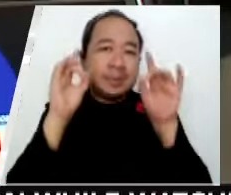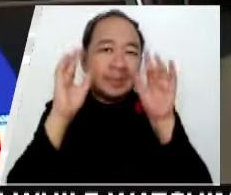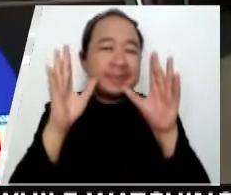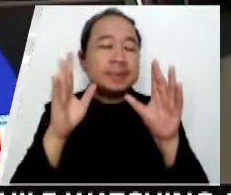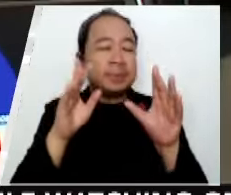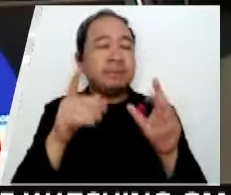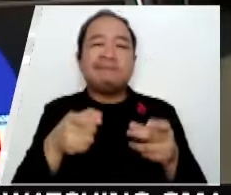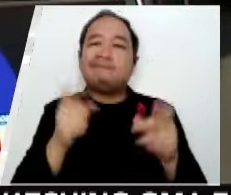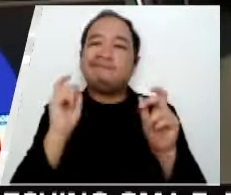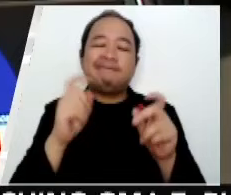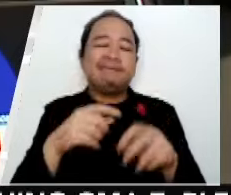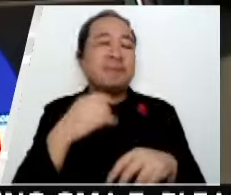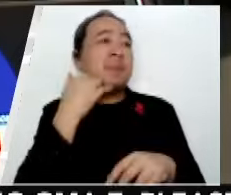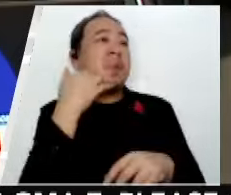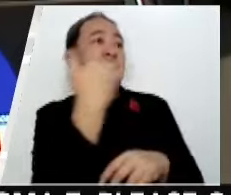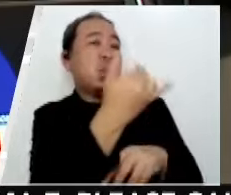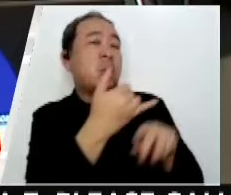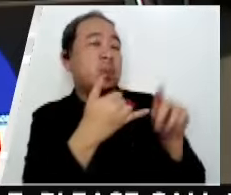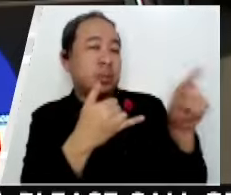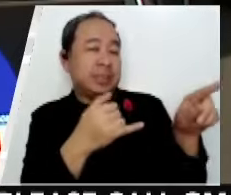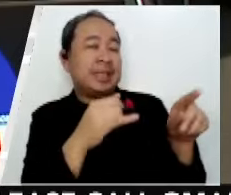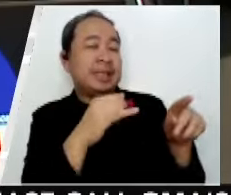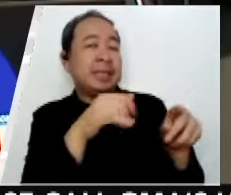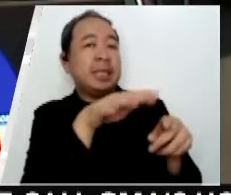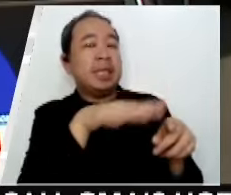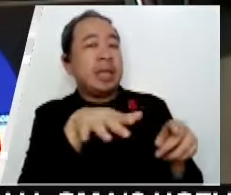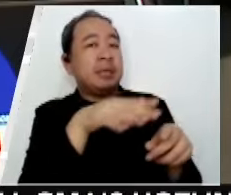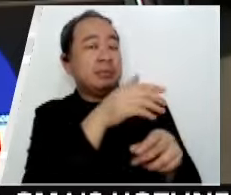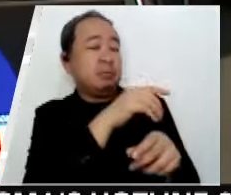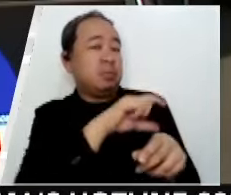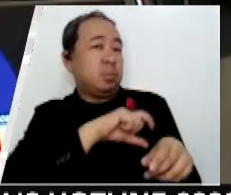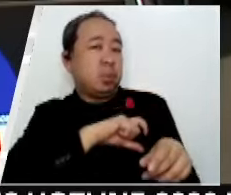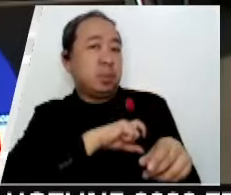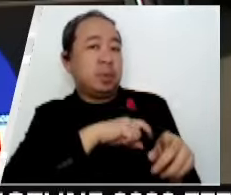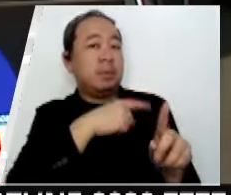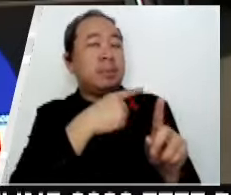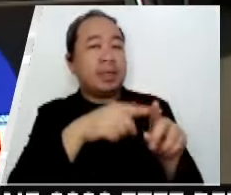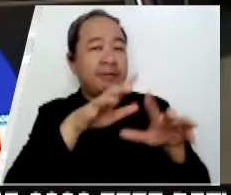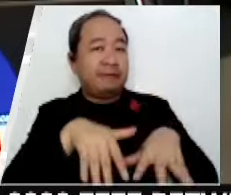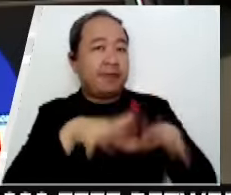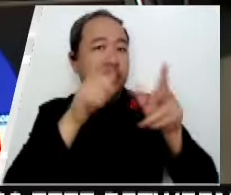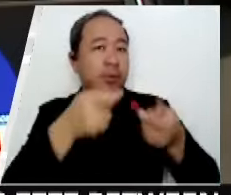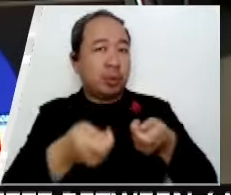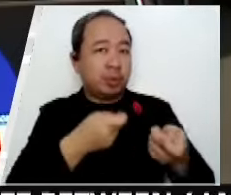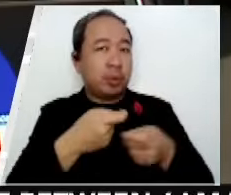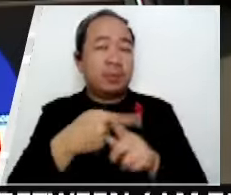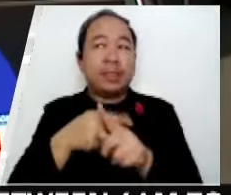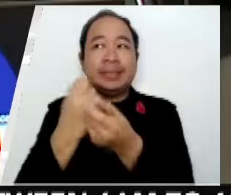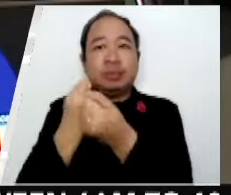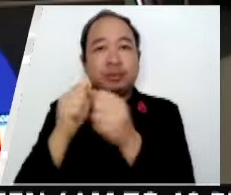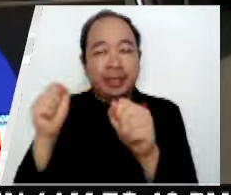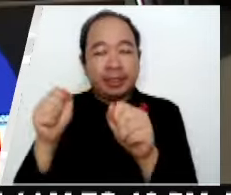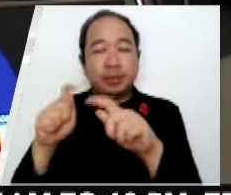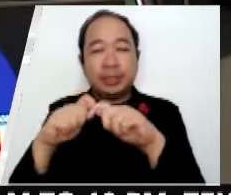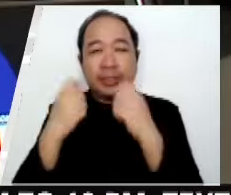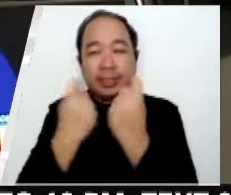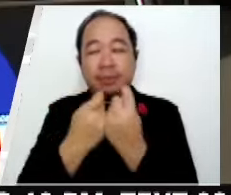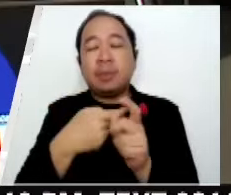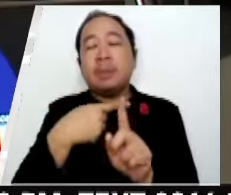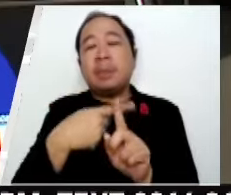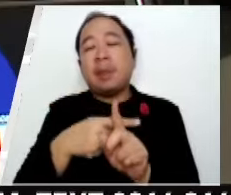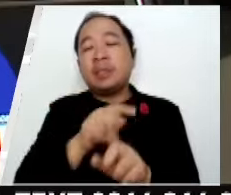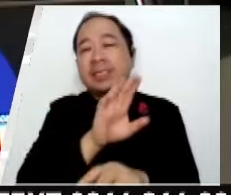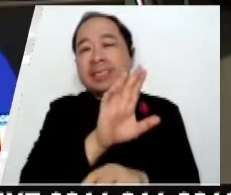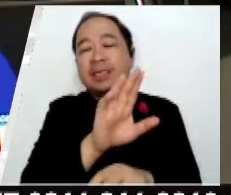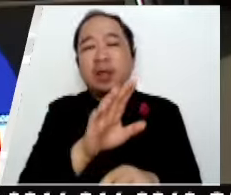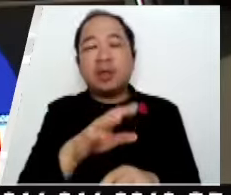ng MMDA sa mga kinaukulan, particular na sa kanilang flood control, sa kanilang rescue at pati na rin po sa kanilang hotline